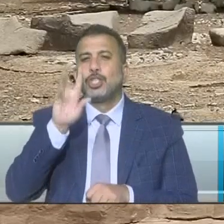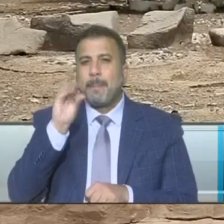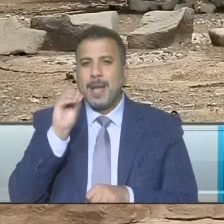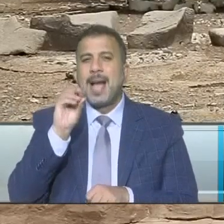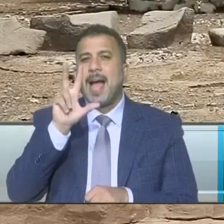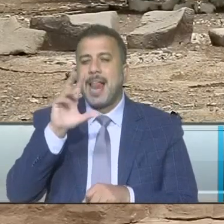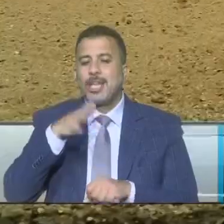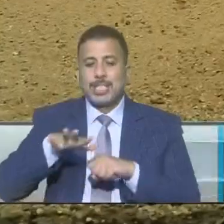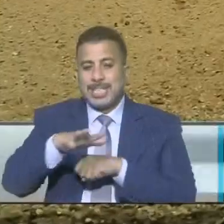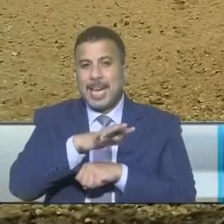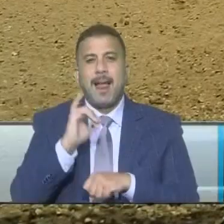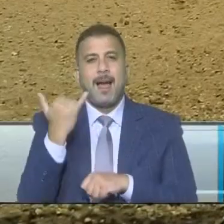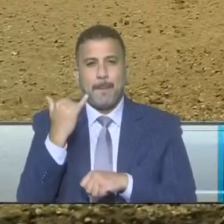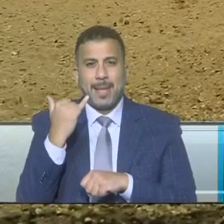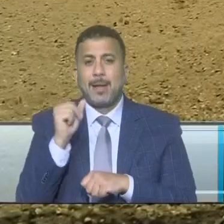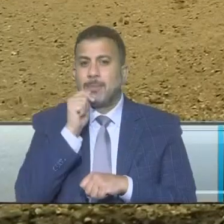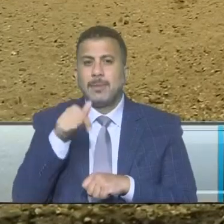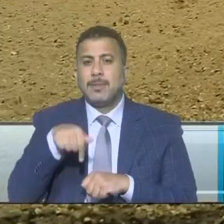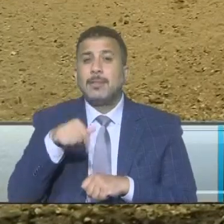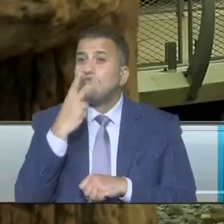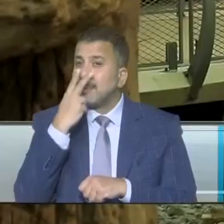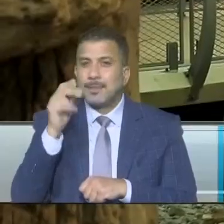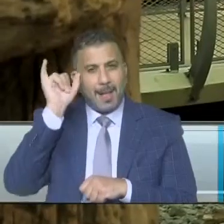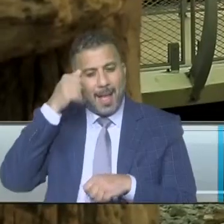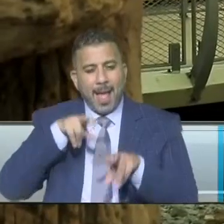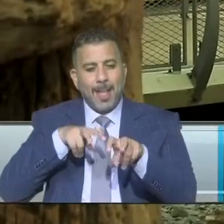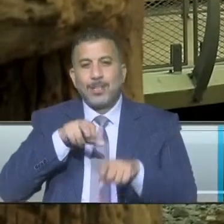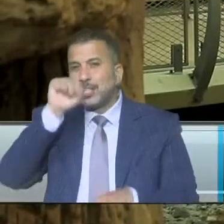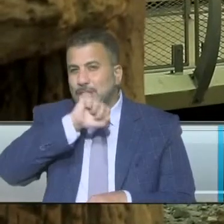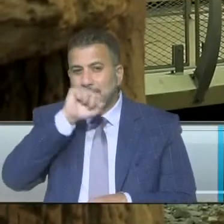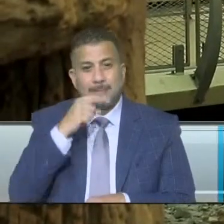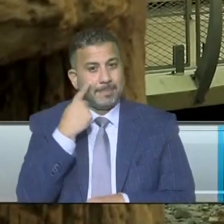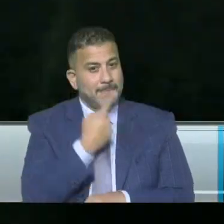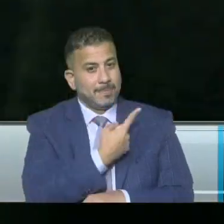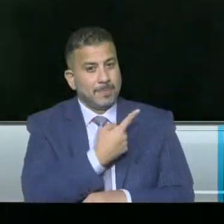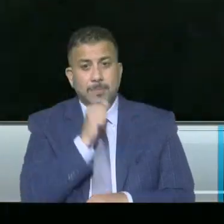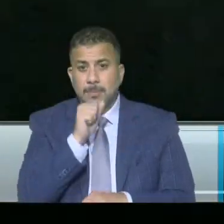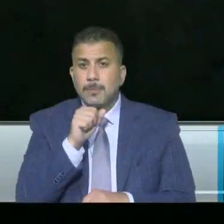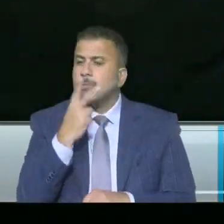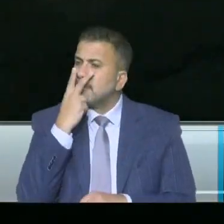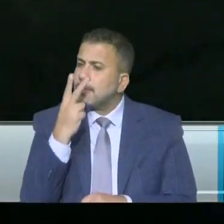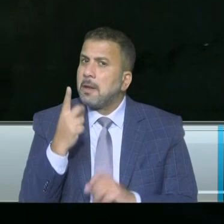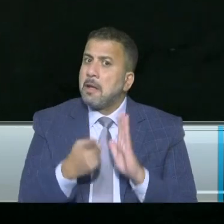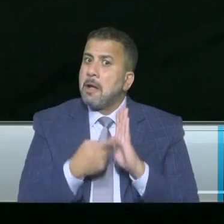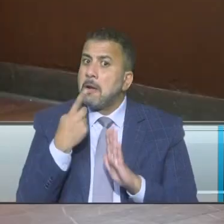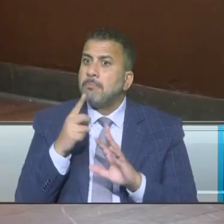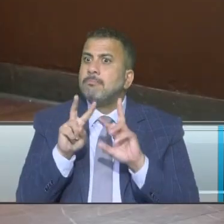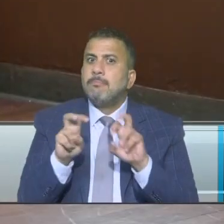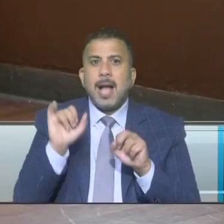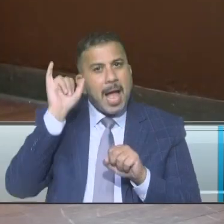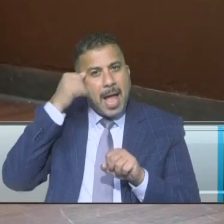معلم سياحي بارز في مدينة الشارقة يوفر للزوار تجربة فريدة لاستكشاف